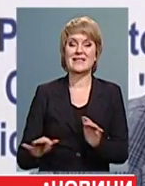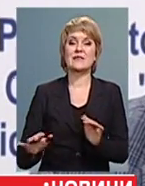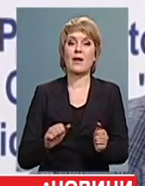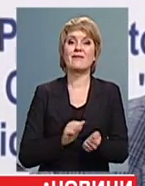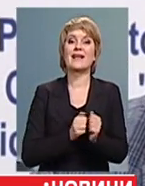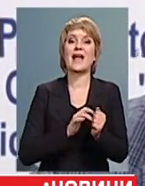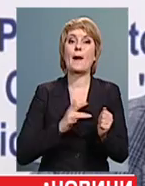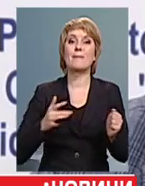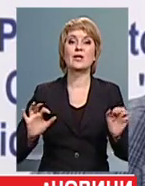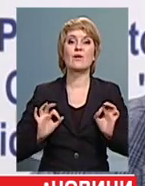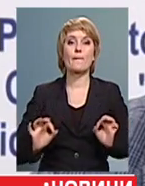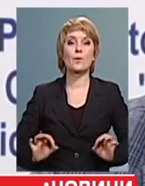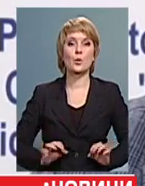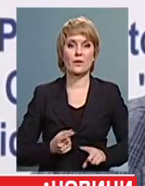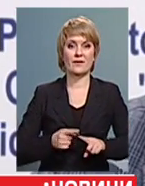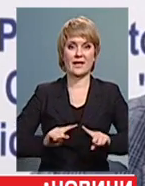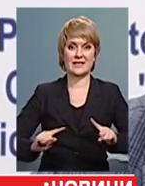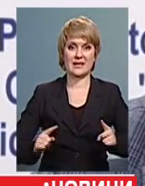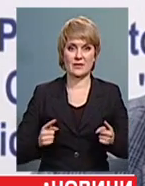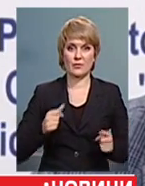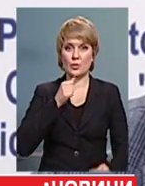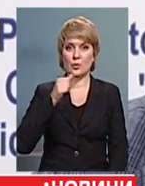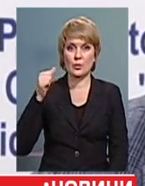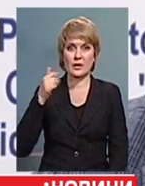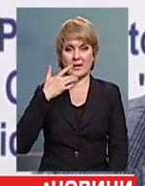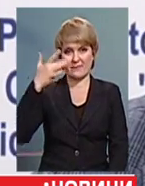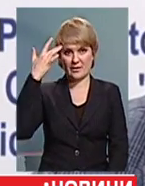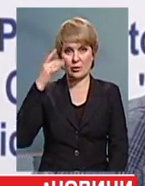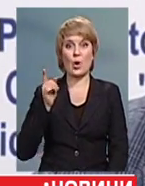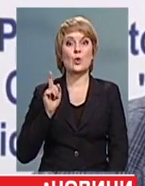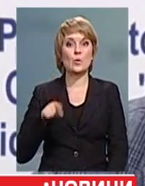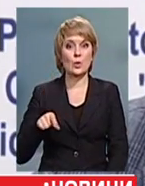торік улітку. Саме тоді з ГПУ і пролунали перші звинувачення на адресу